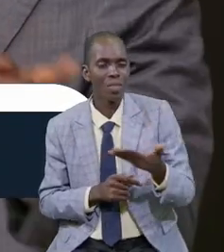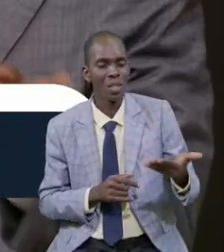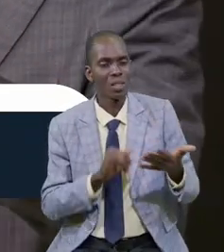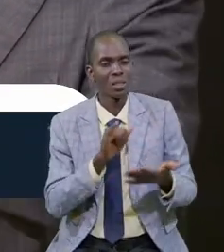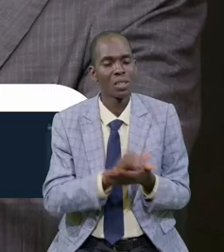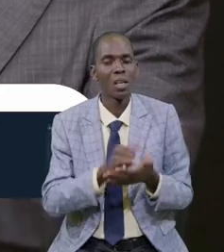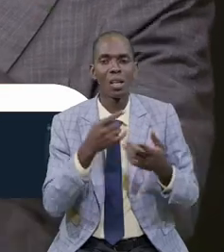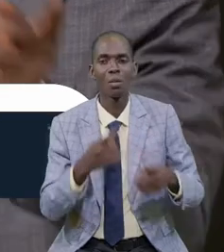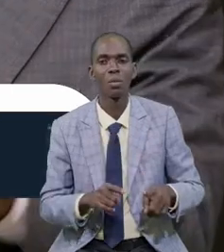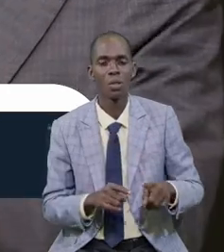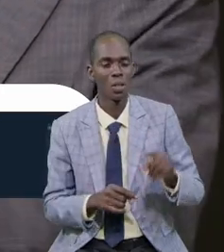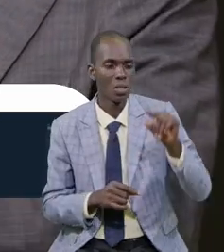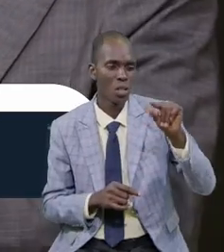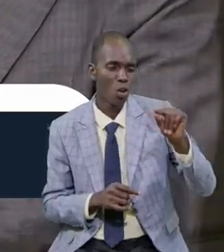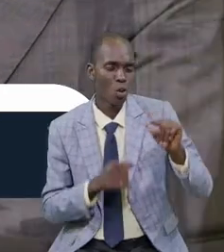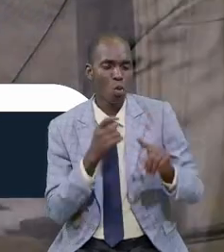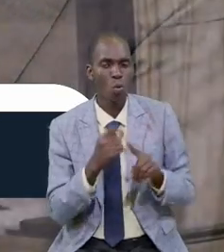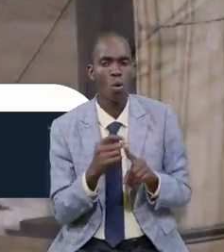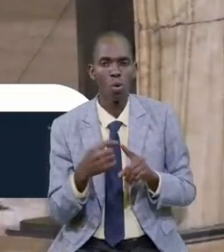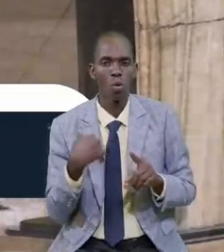Petites choses, les petites paroles